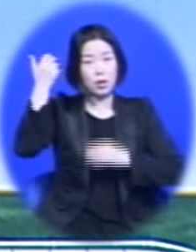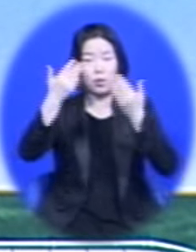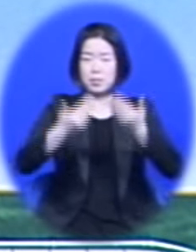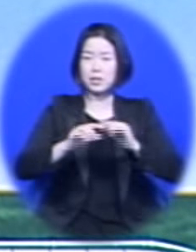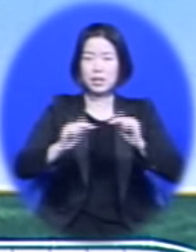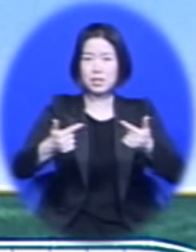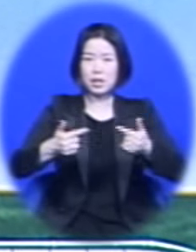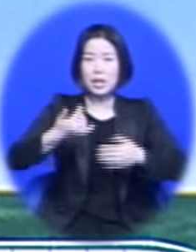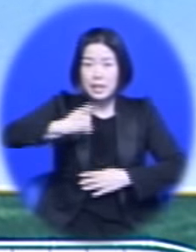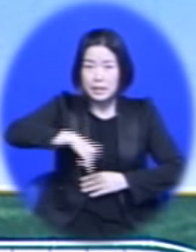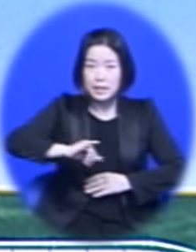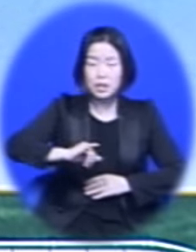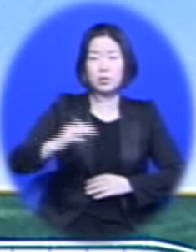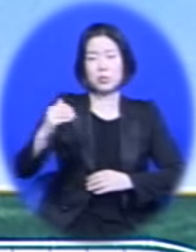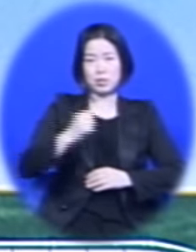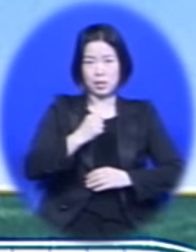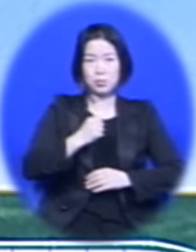자녀로 삼으시는 영을 받았습니다.